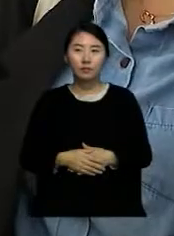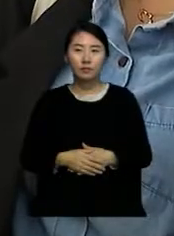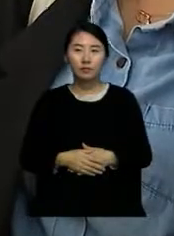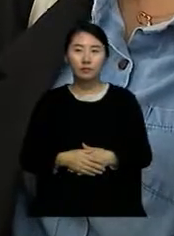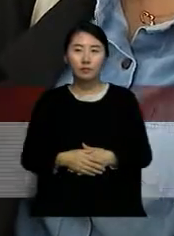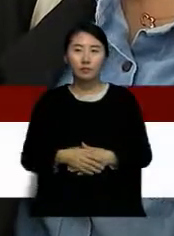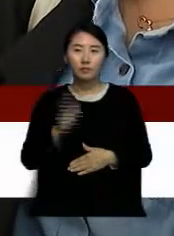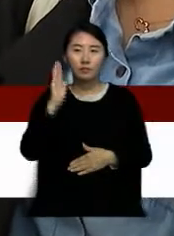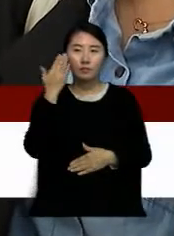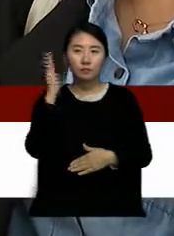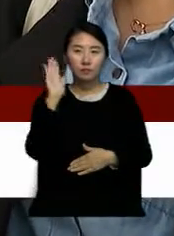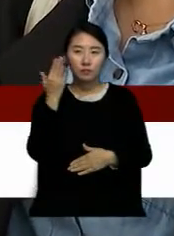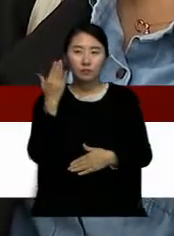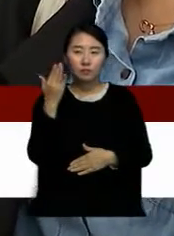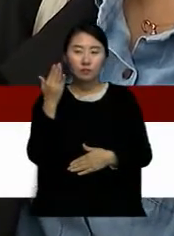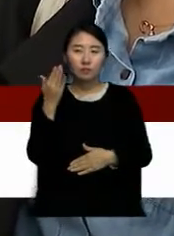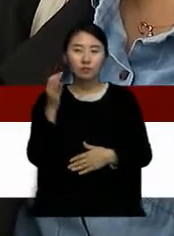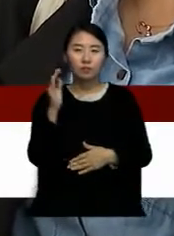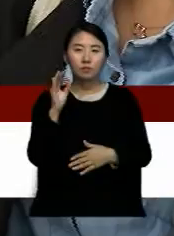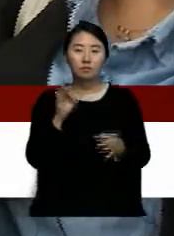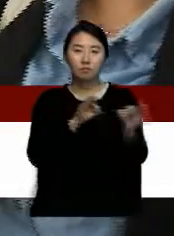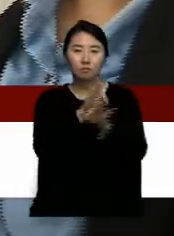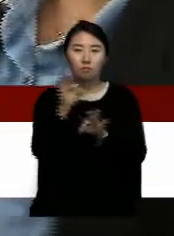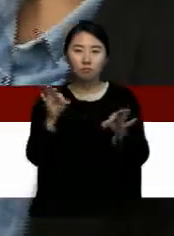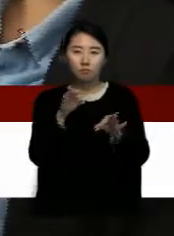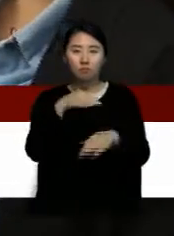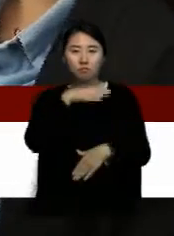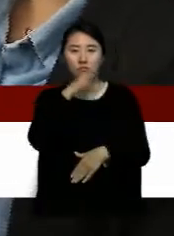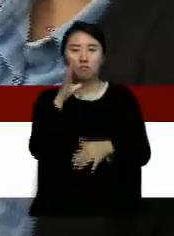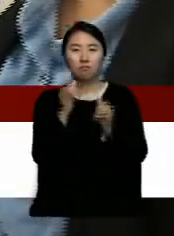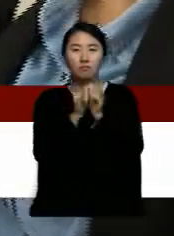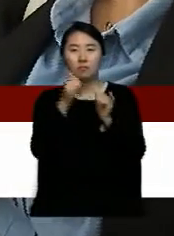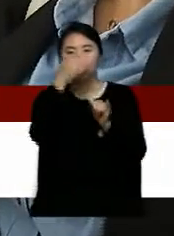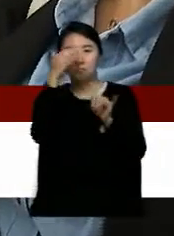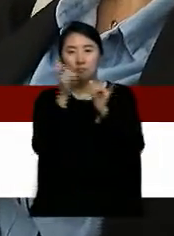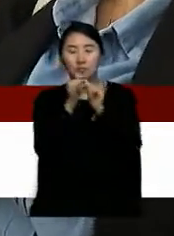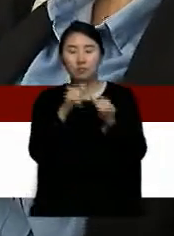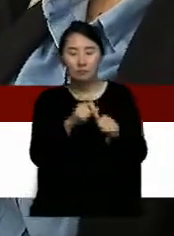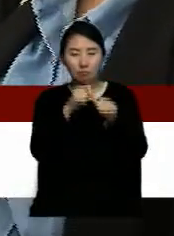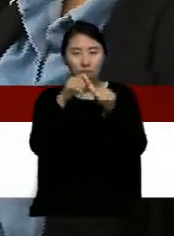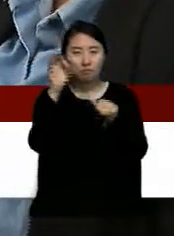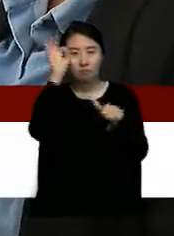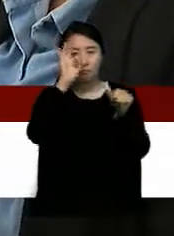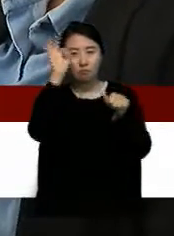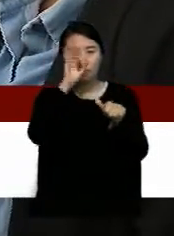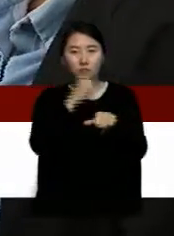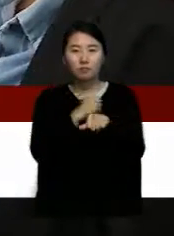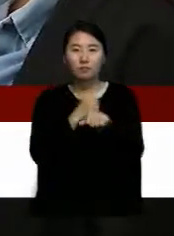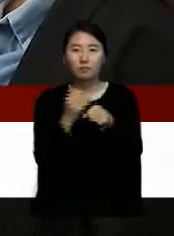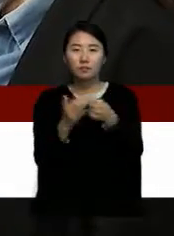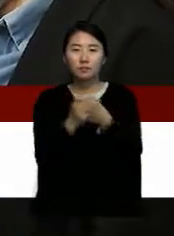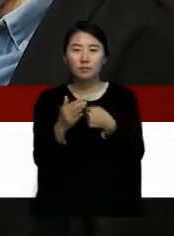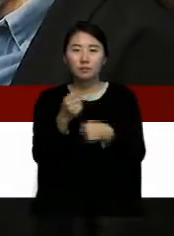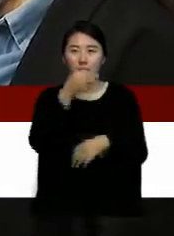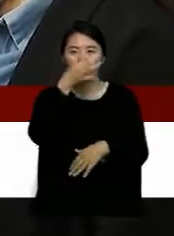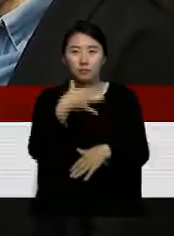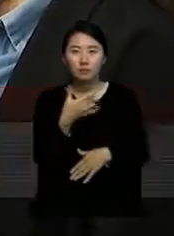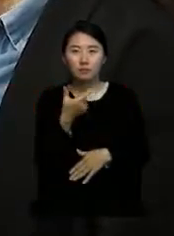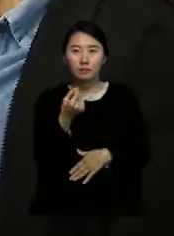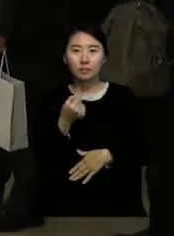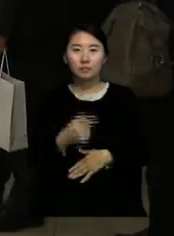와봤는데. 요즘 경기 어렵다 보니까 뭐 좀 장년층 잘 안 찾고 또 젊은 층을 많이 찾고 또 그래서 좀 힘든 것